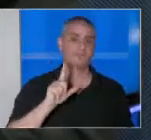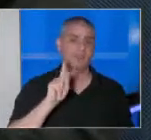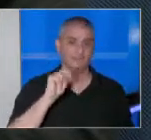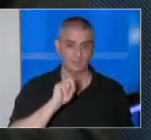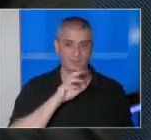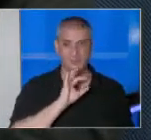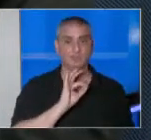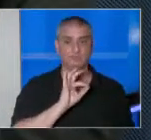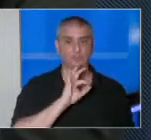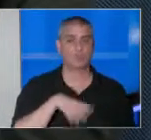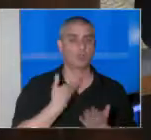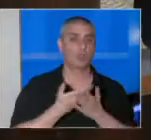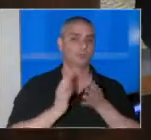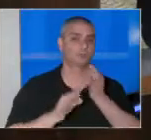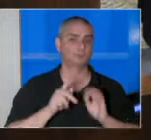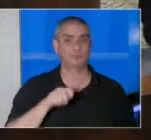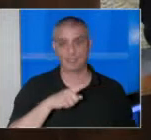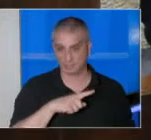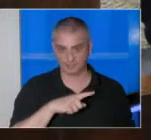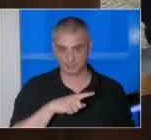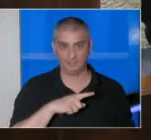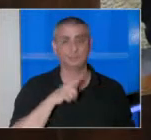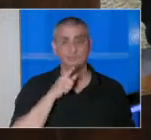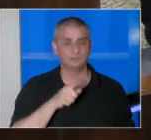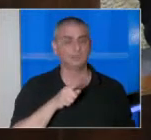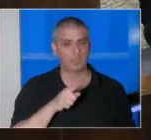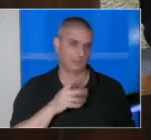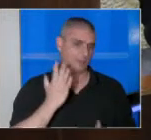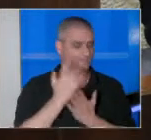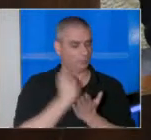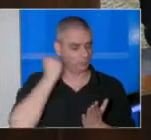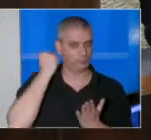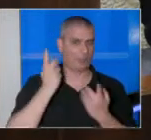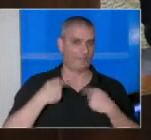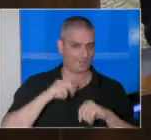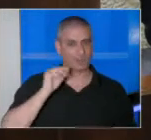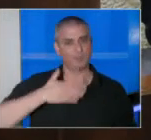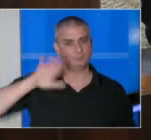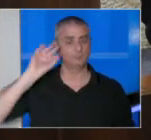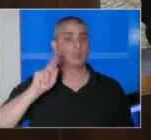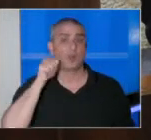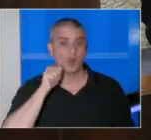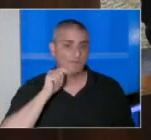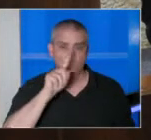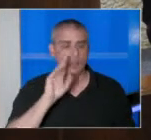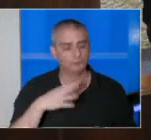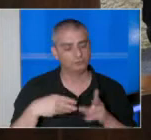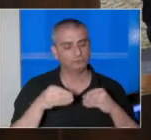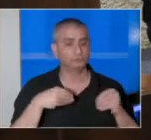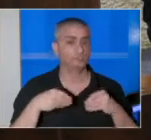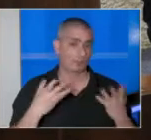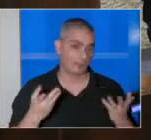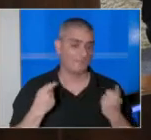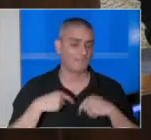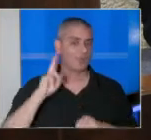של של היועצת המשפטית לכנסת שגית אפיק, זה אושר בוועדה גם בקולות של כחול לבן. יכול להיות שיש שם אפשרה גם בעניין הזה של